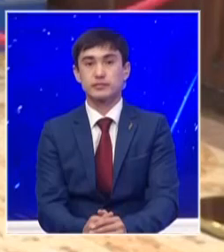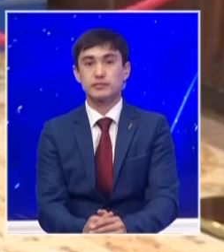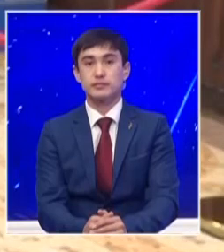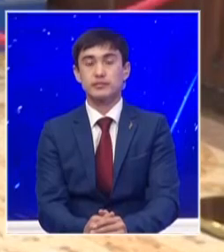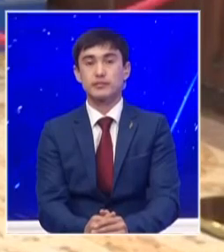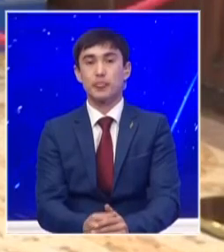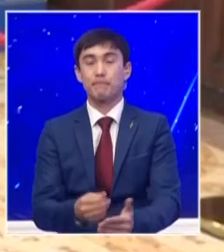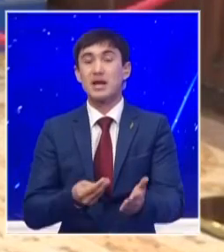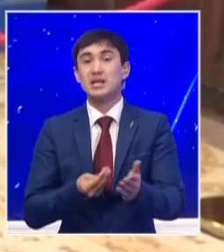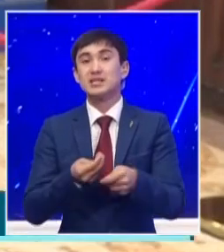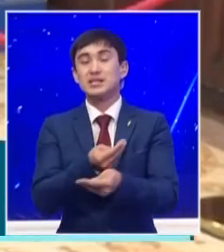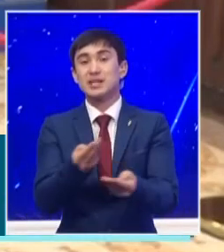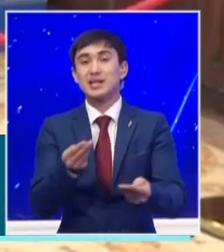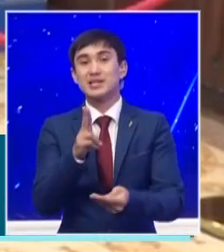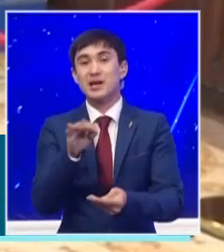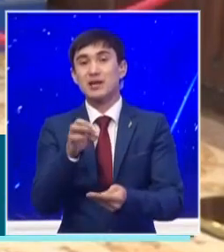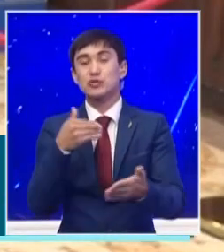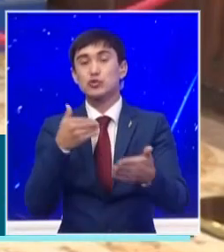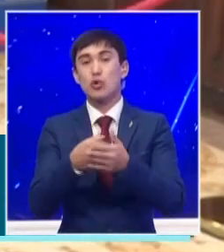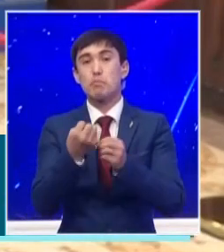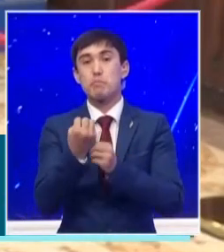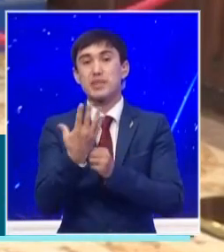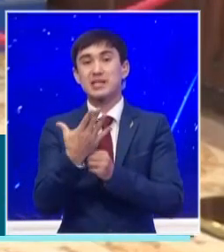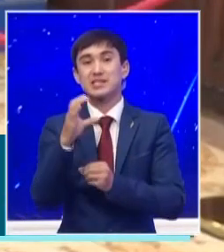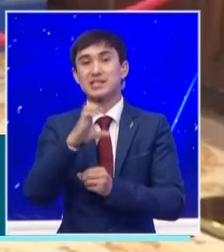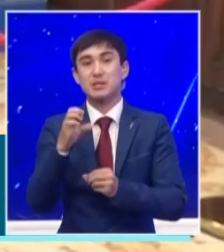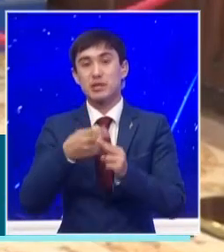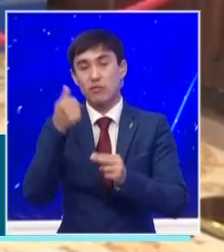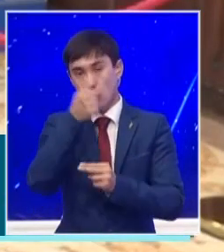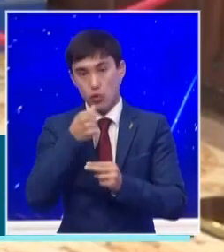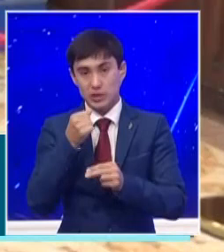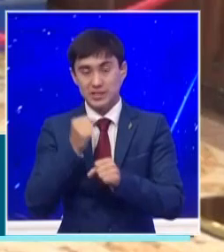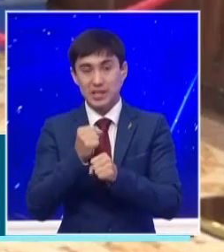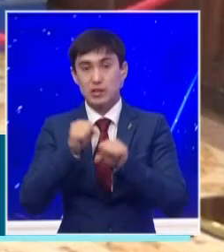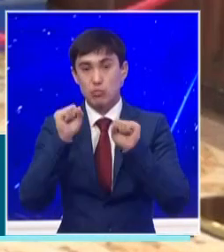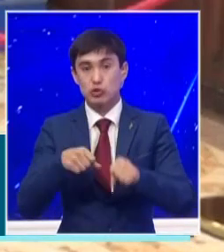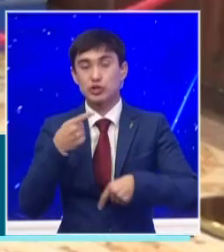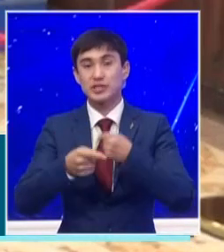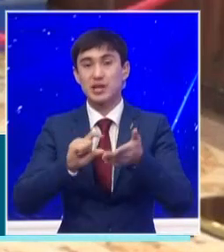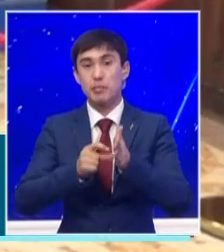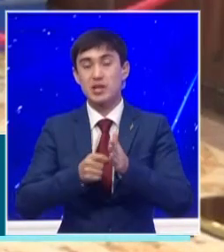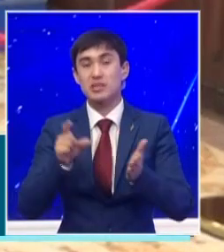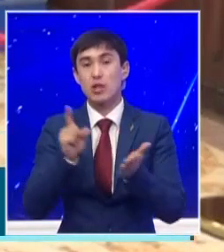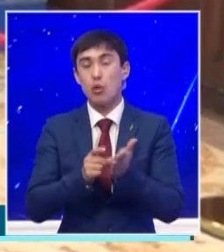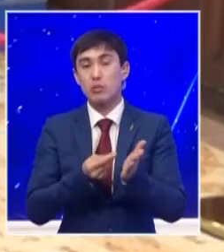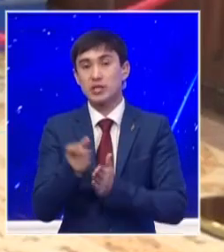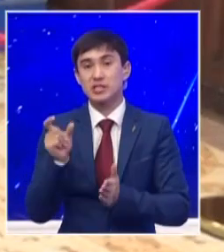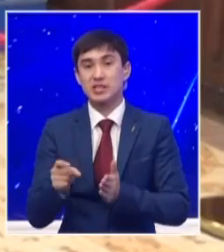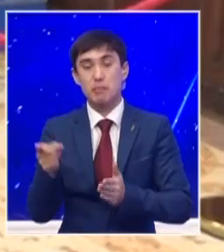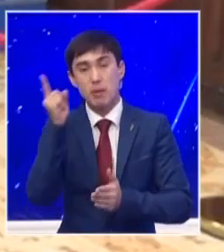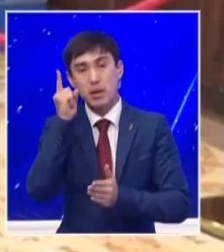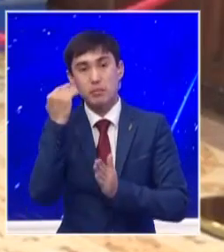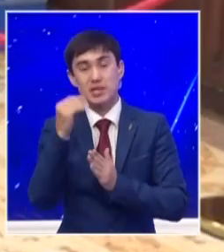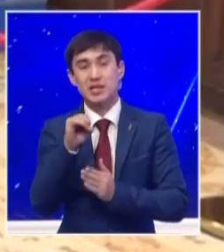прочее сдать декларацию нужно до 15 сентября текущего года сделать это можно через кабинет налогоплательщика мобильно